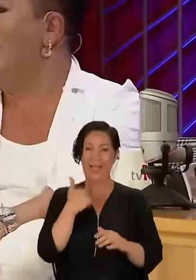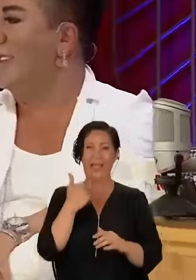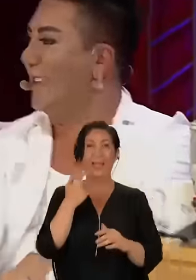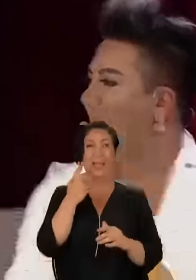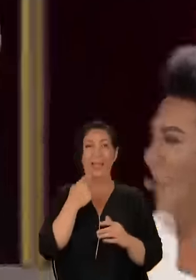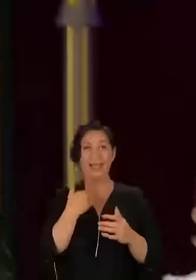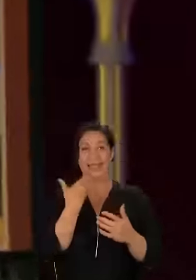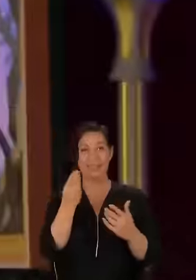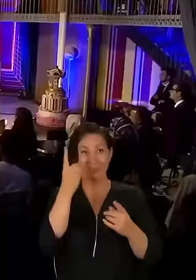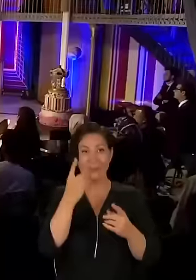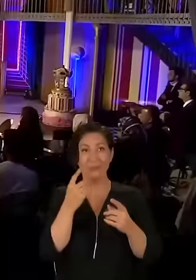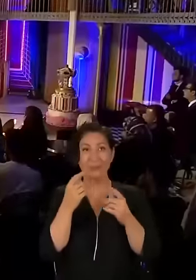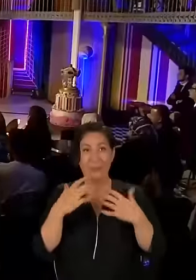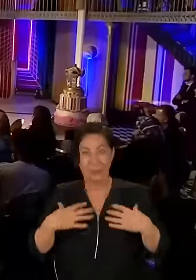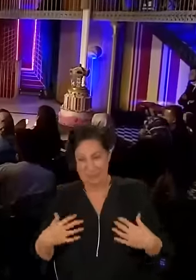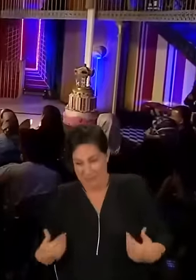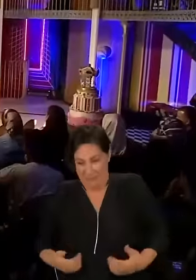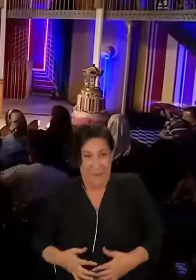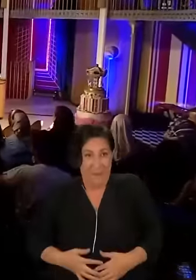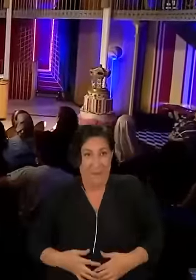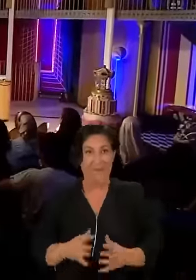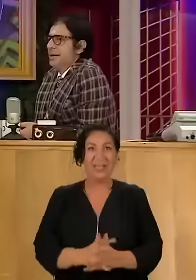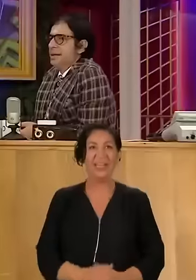bir kayınpeder var şu an. Evet, mükemmel.